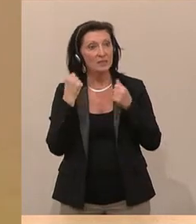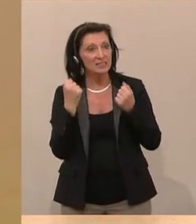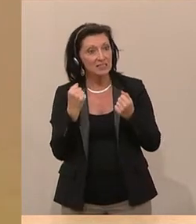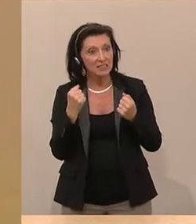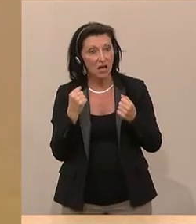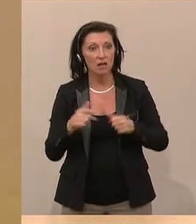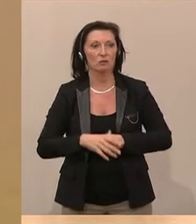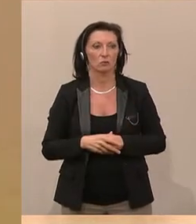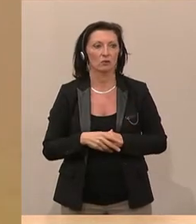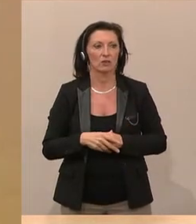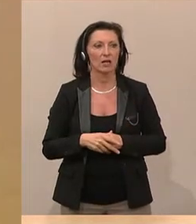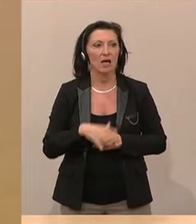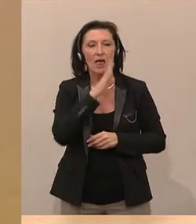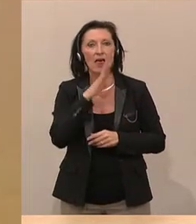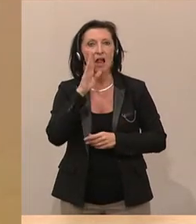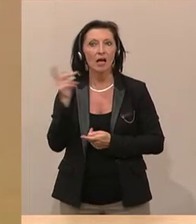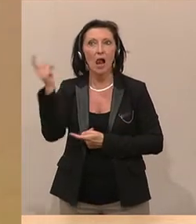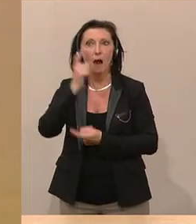den Kampf gegen illegale Migration.